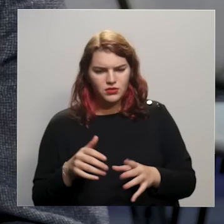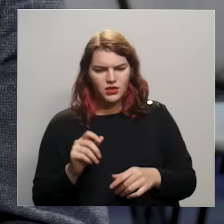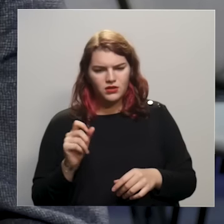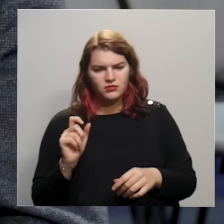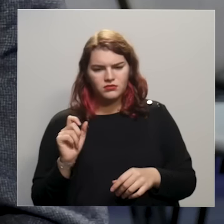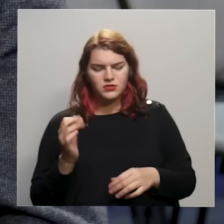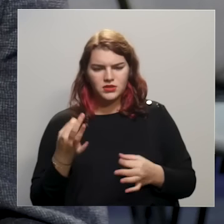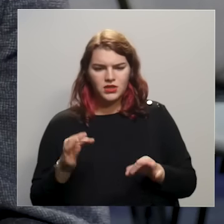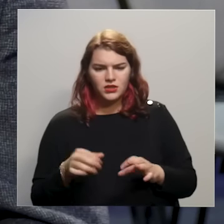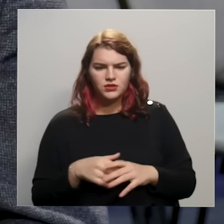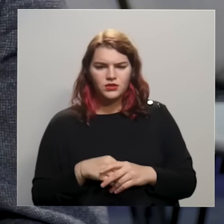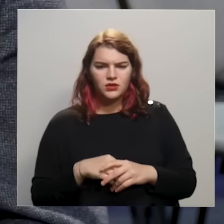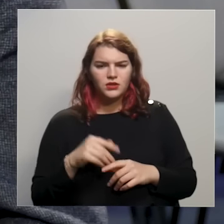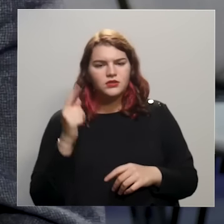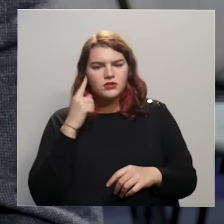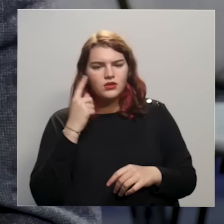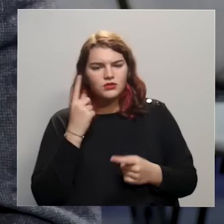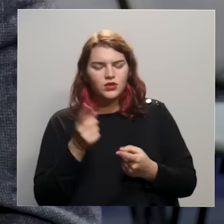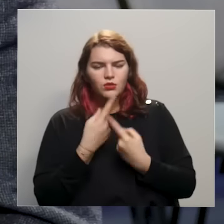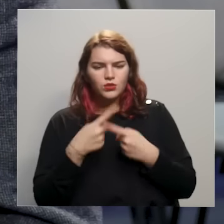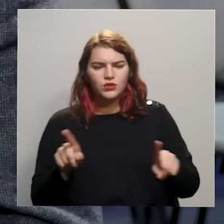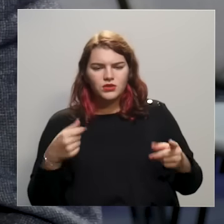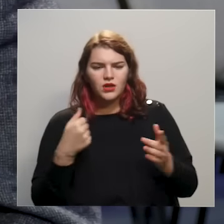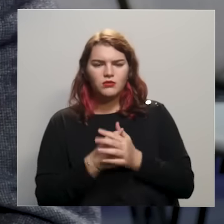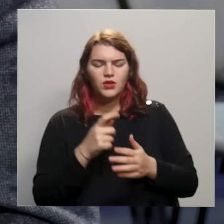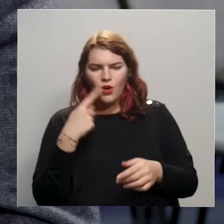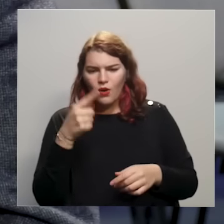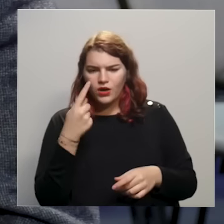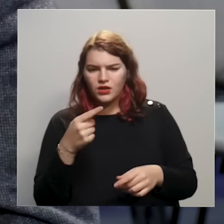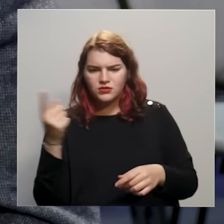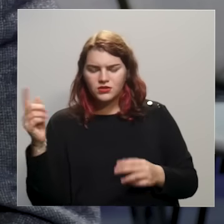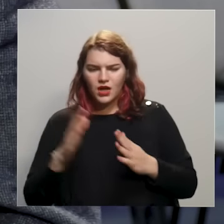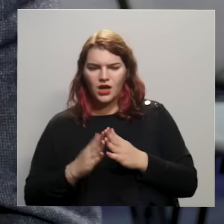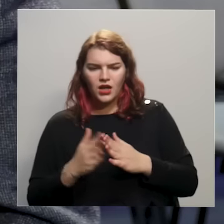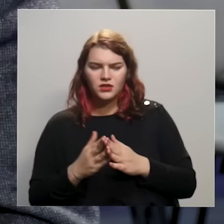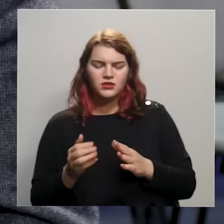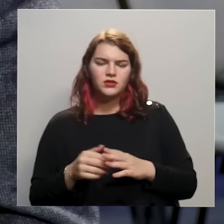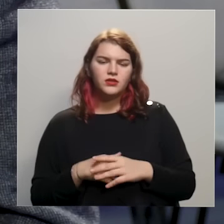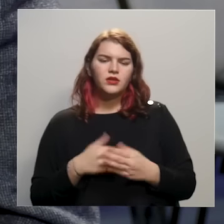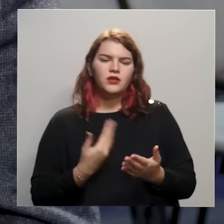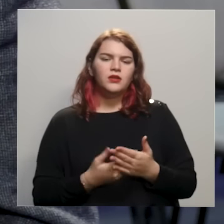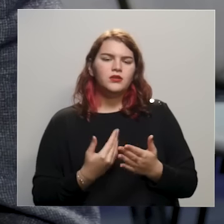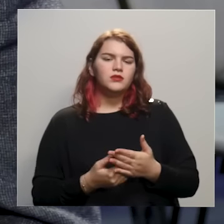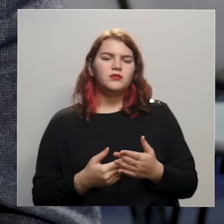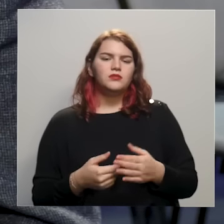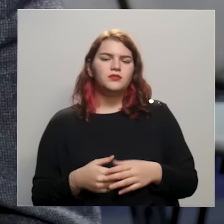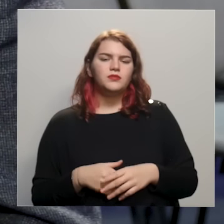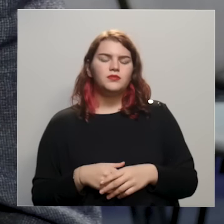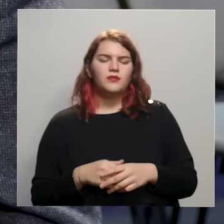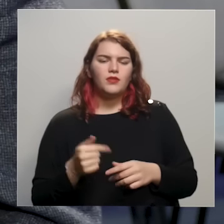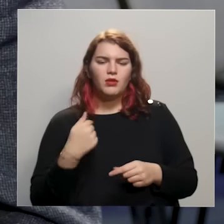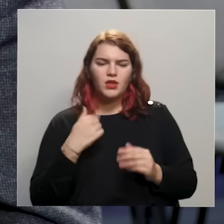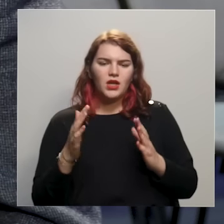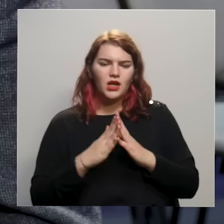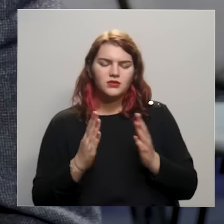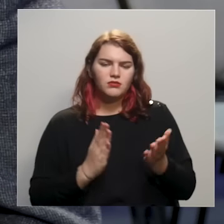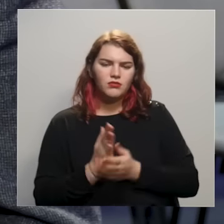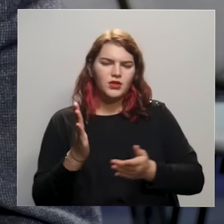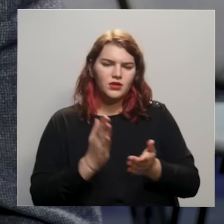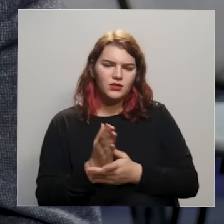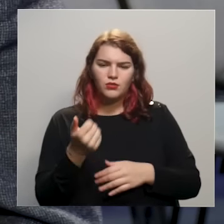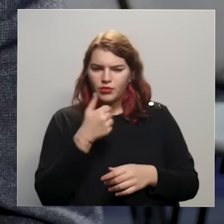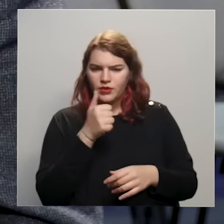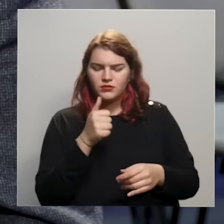11 era, s-auzea muzica până în oraș, de la mine de acasă, pentru că, nu, la mine acasă era întotdeauna de